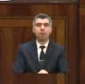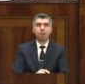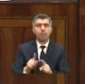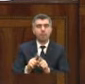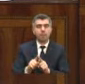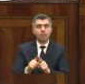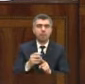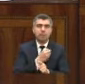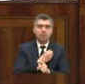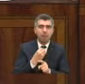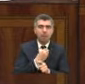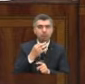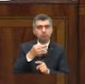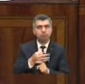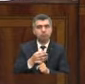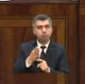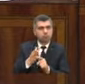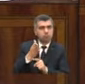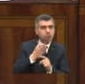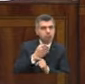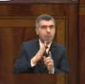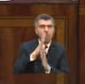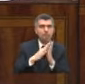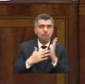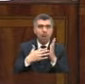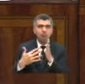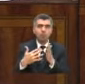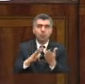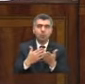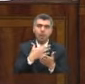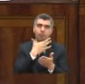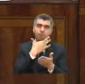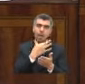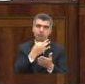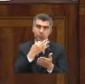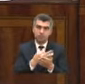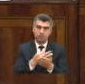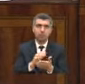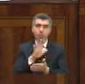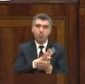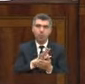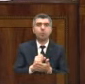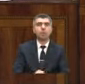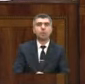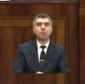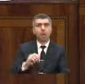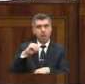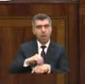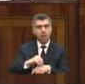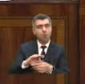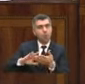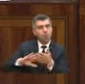صحي، أولاً من خلال الخريطة الصحية لتيسير الولوج وقد جاءت في كلمتكم، والتكفل